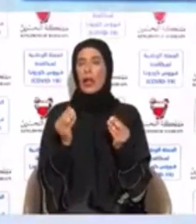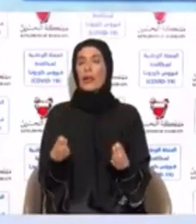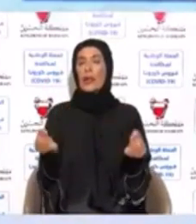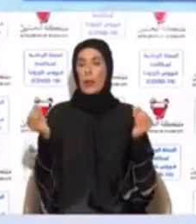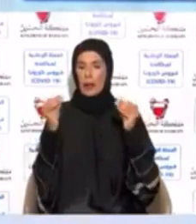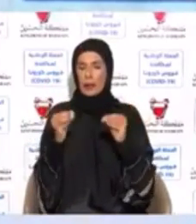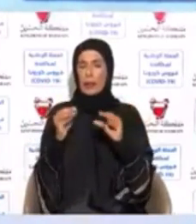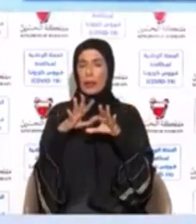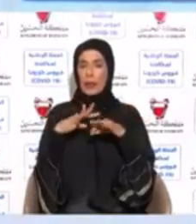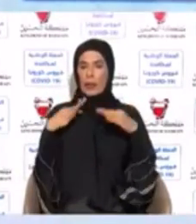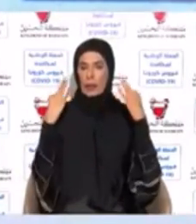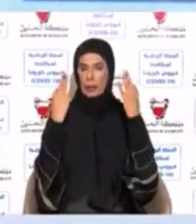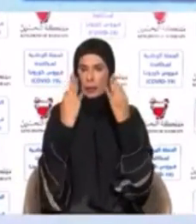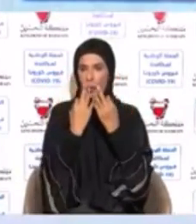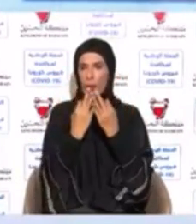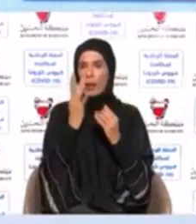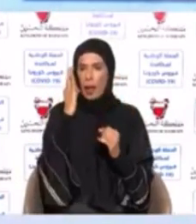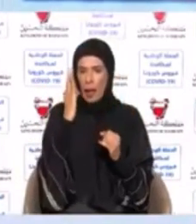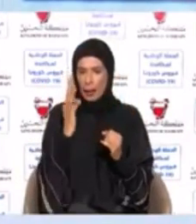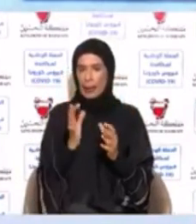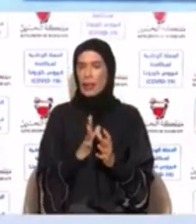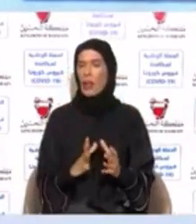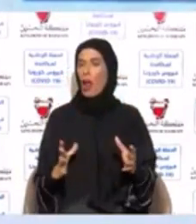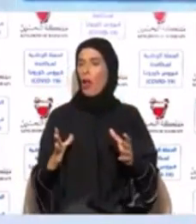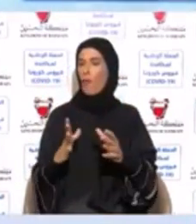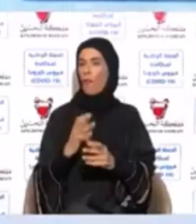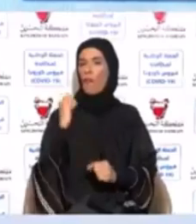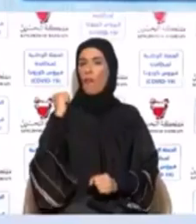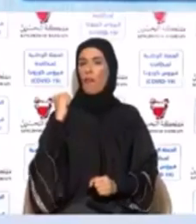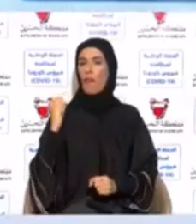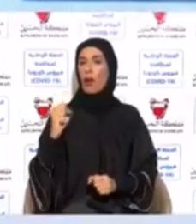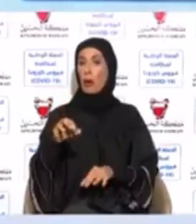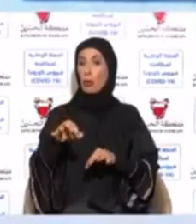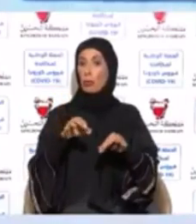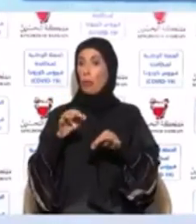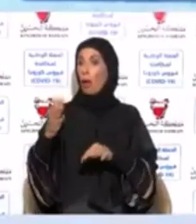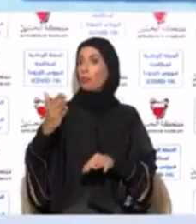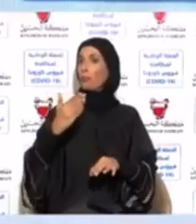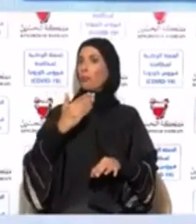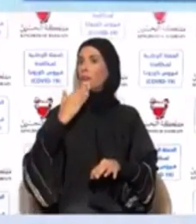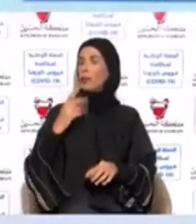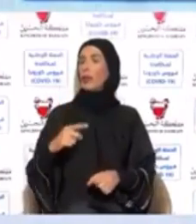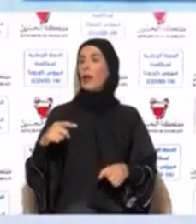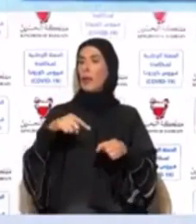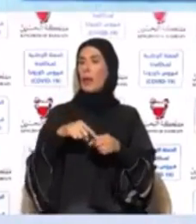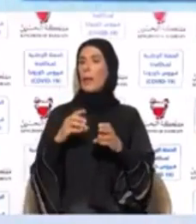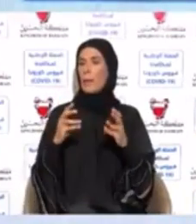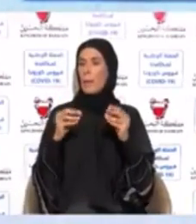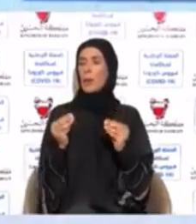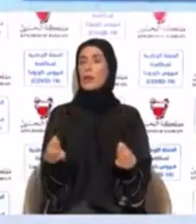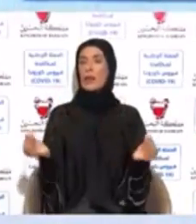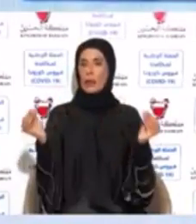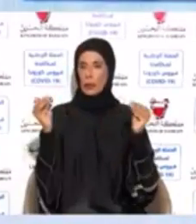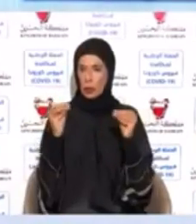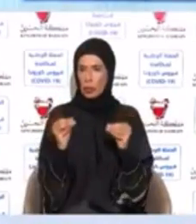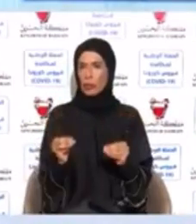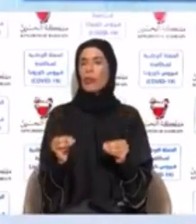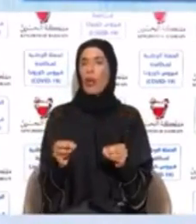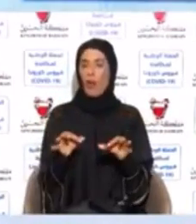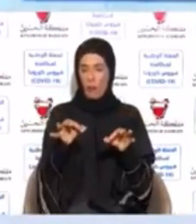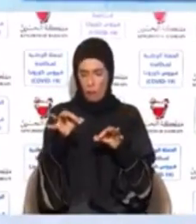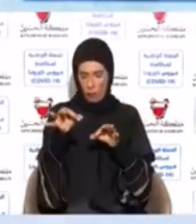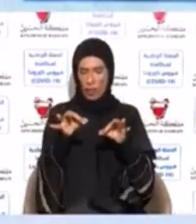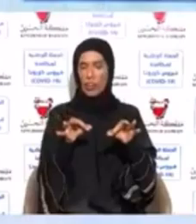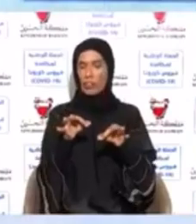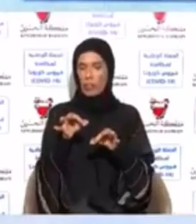بالنسبة في المجتمع، أكيد الفريق الوطني عنده خطة مسبقة طبعًا للتعامل مع هذه الأعداد أو زيادتها. فهل هناك في خطة؟